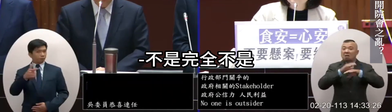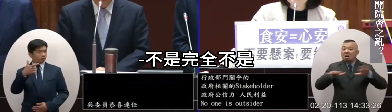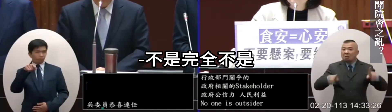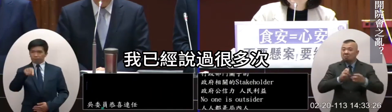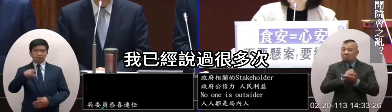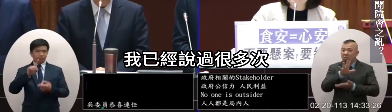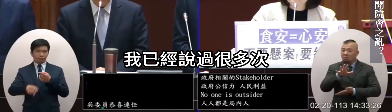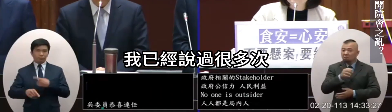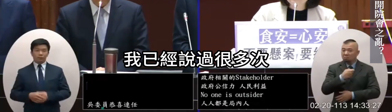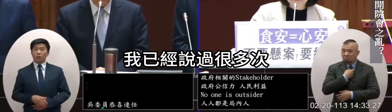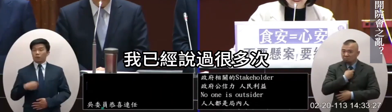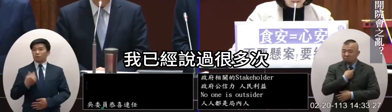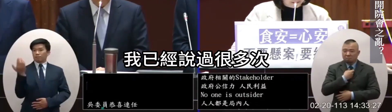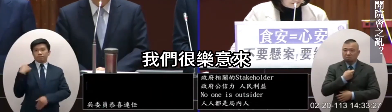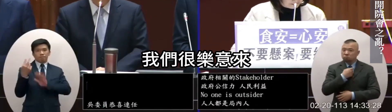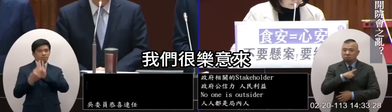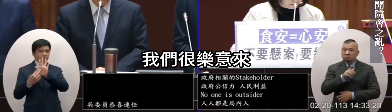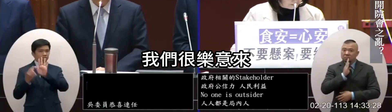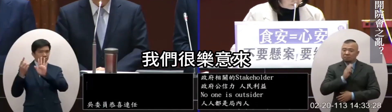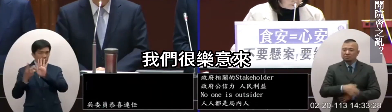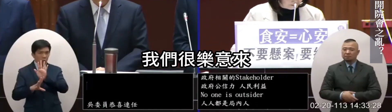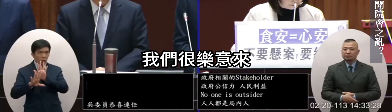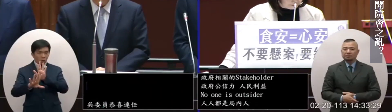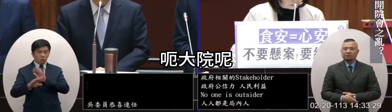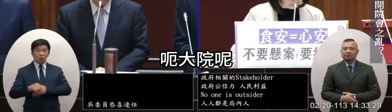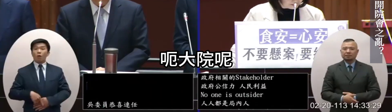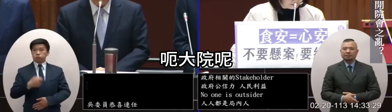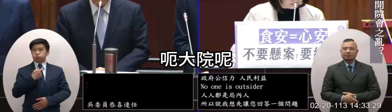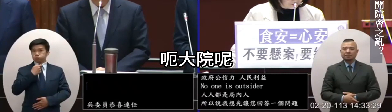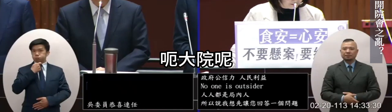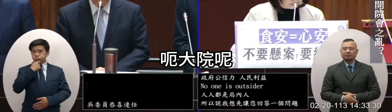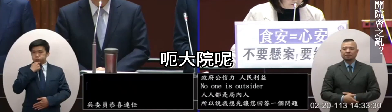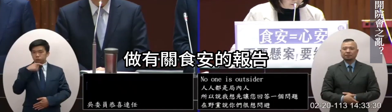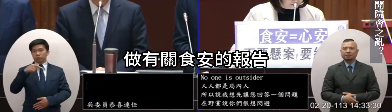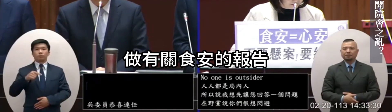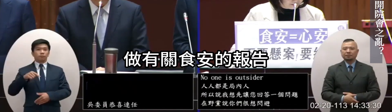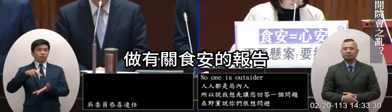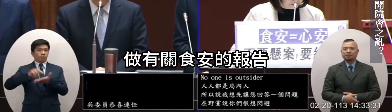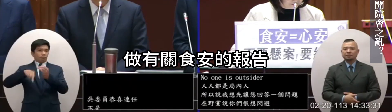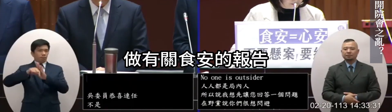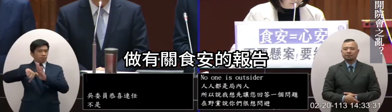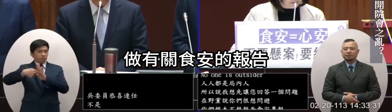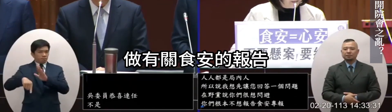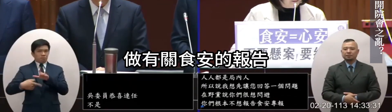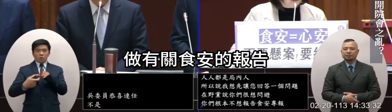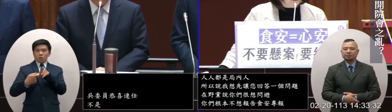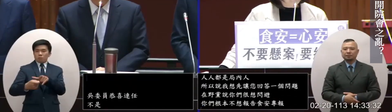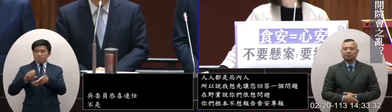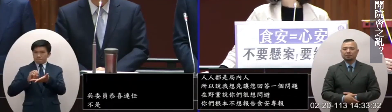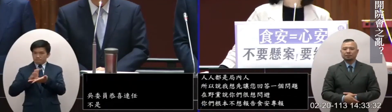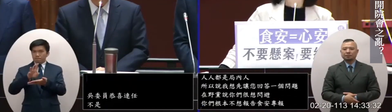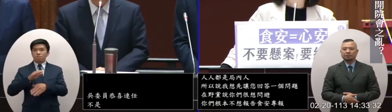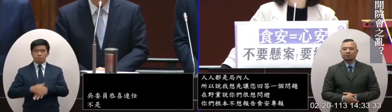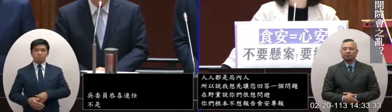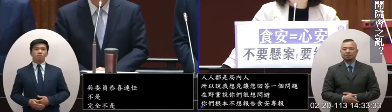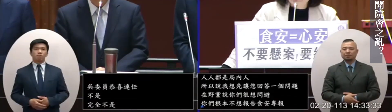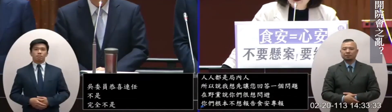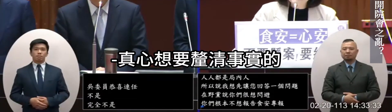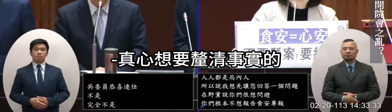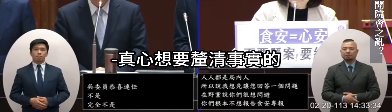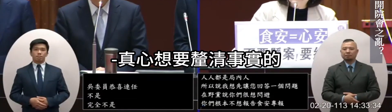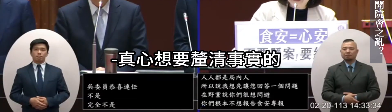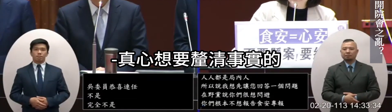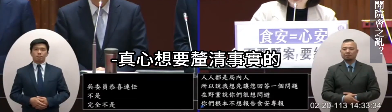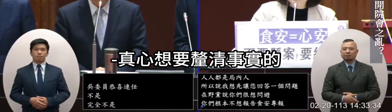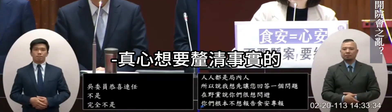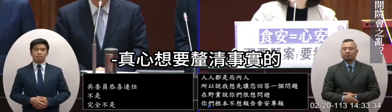全不是。我已经说过很多次，我们很乐意来大院呢做有关食安的报告。